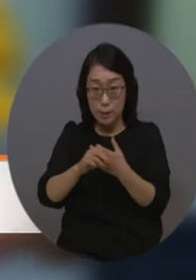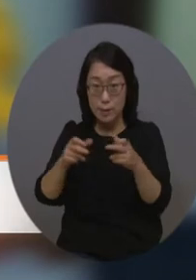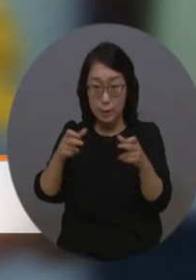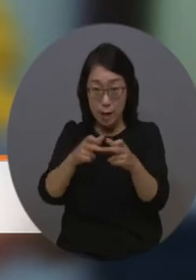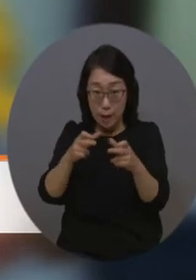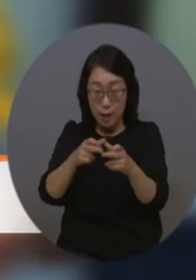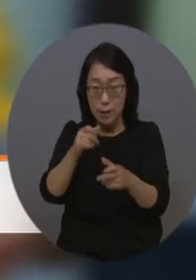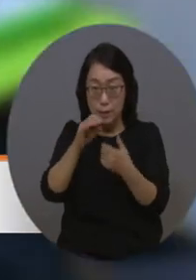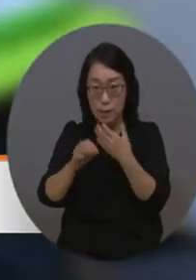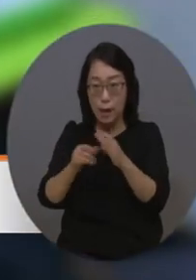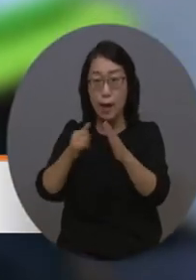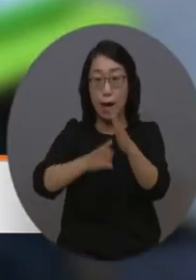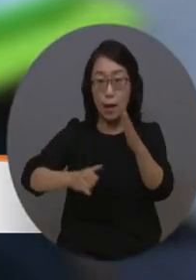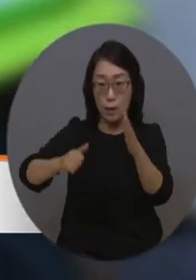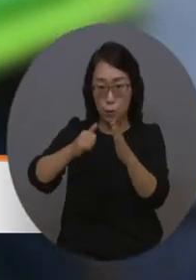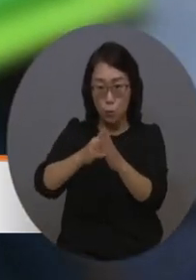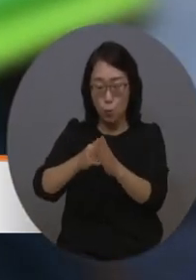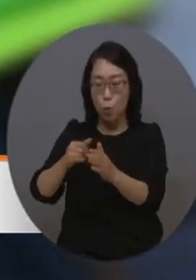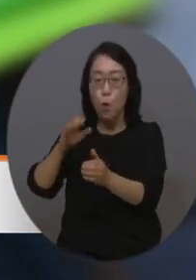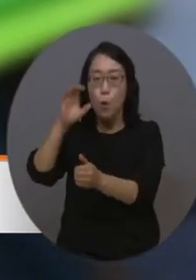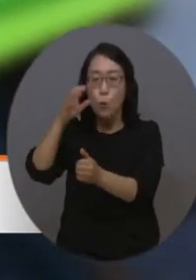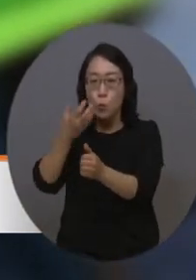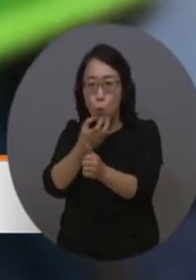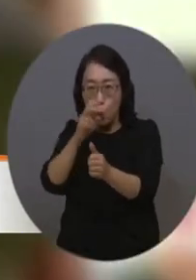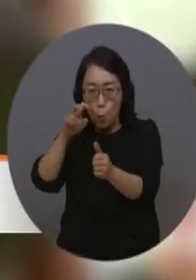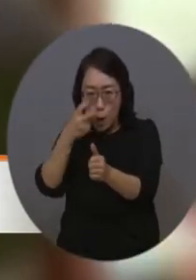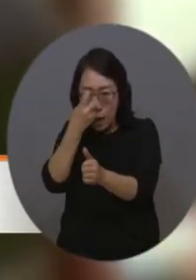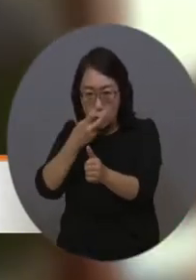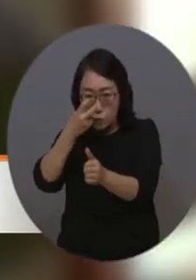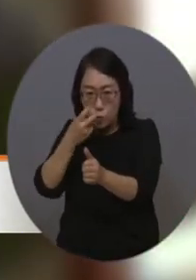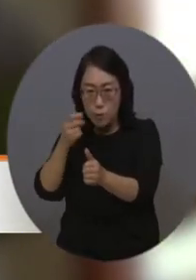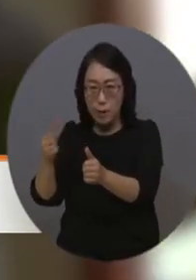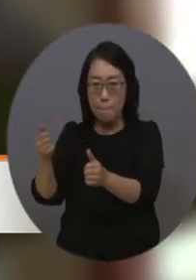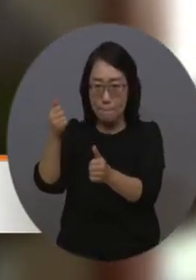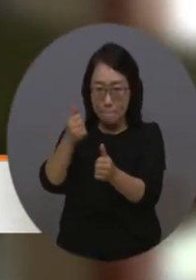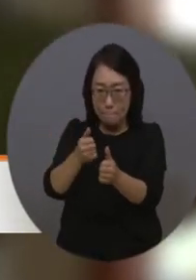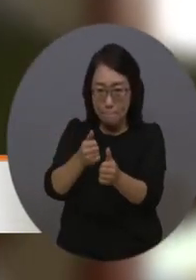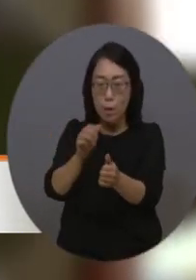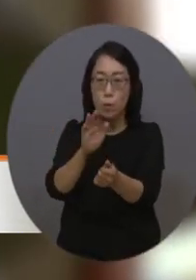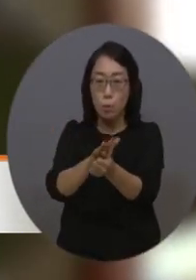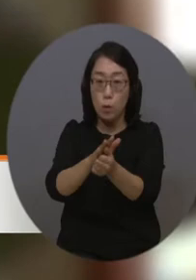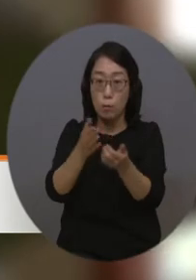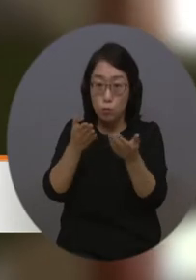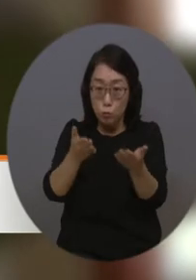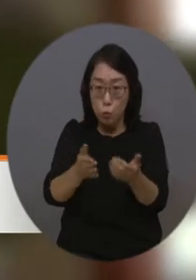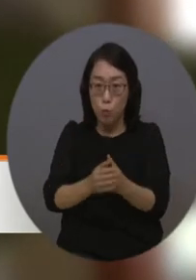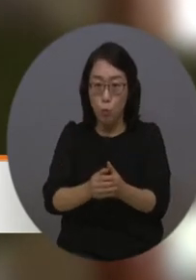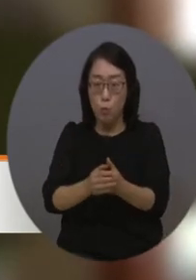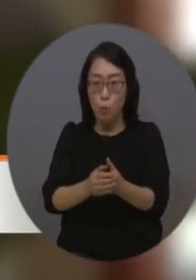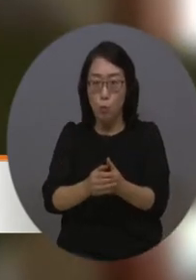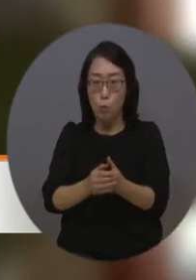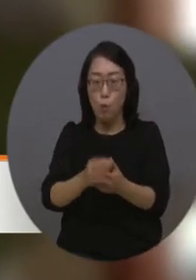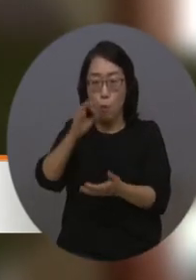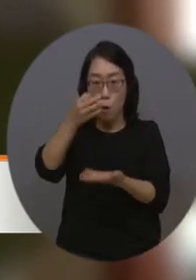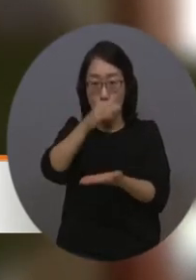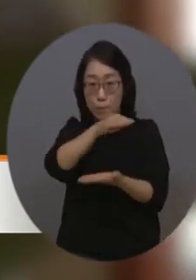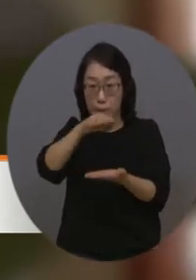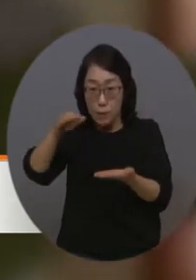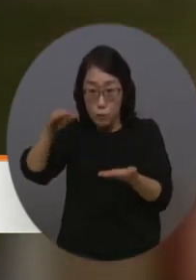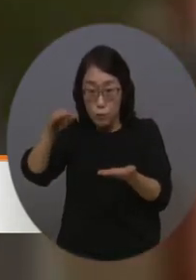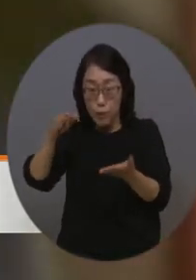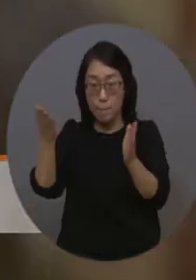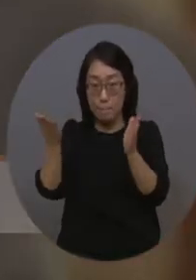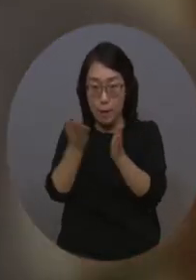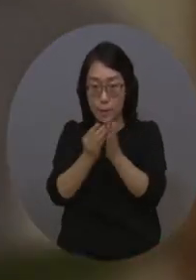가정에 장애아 돌보미를 파견하는 사업입니다. 일정 소득 기준을 충족할 경우 본인 부담금 없이